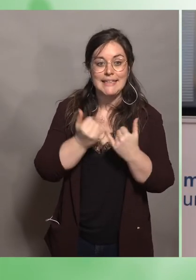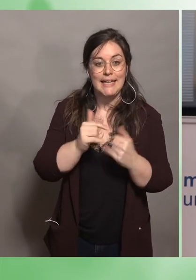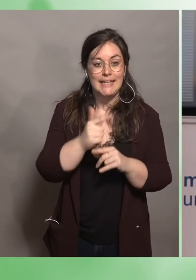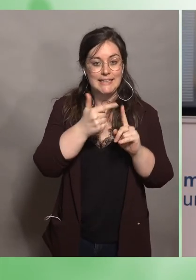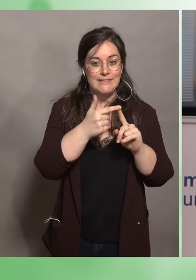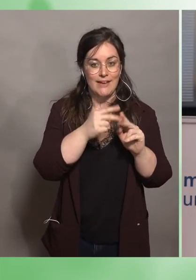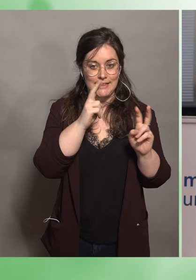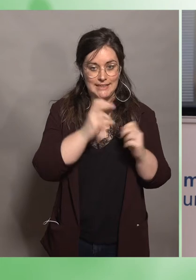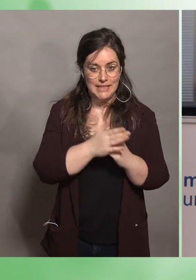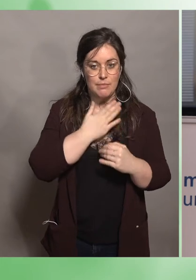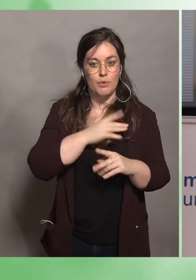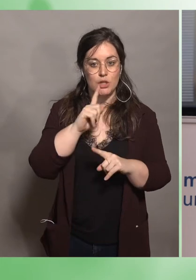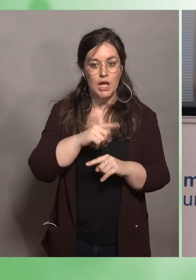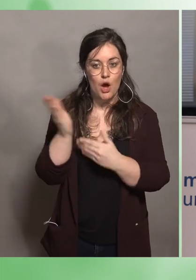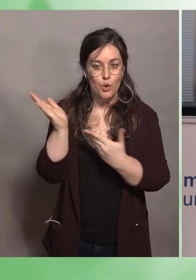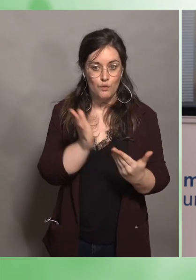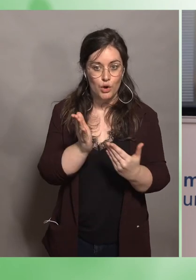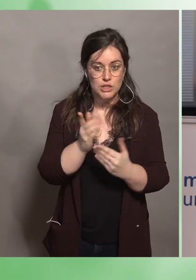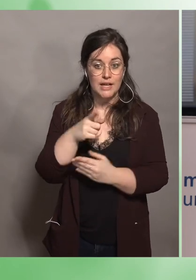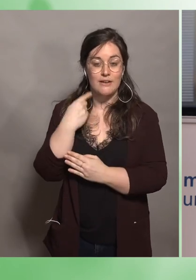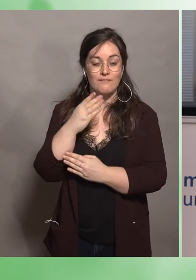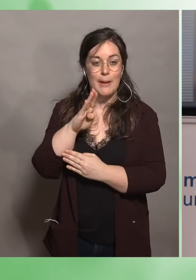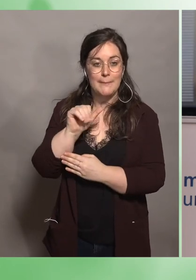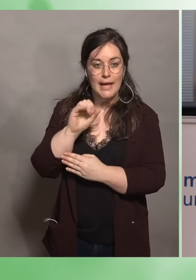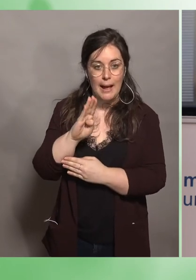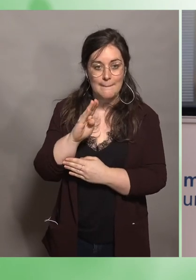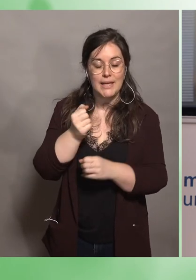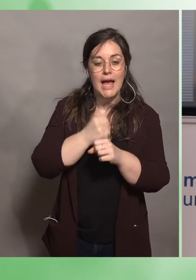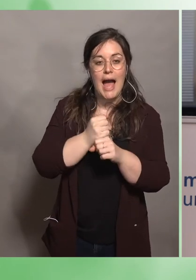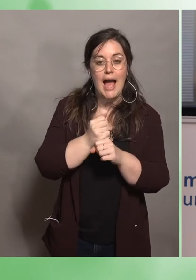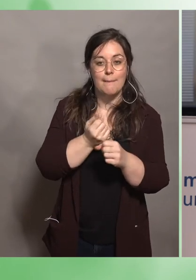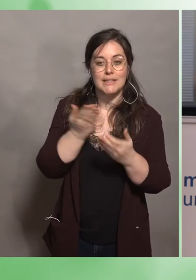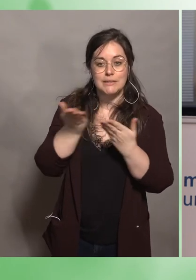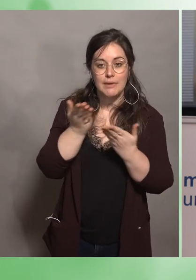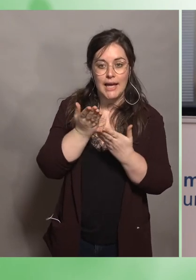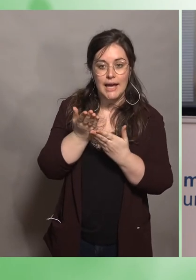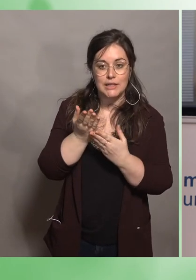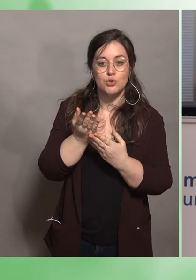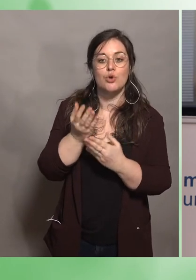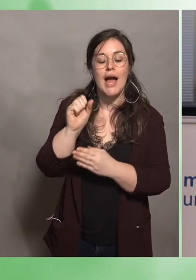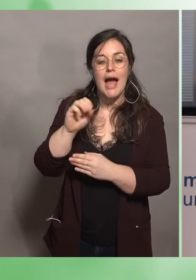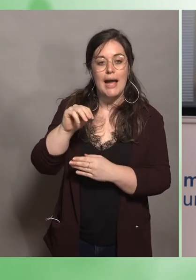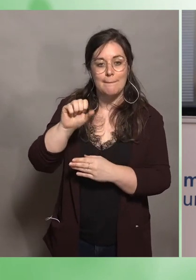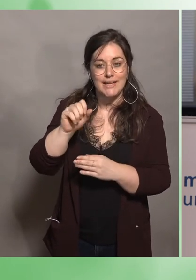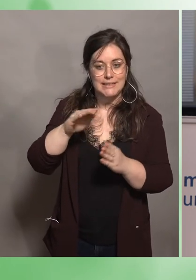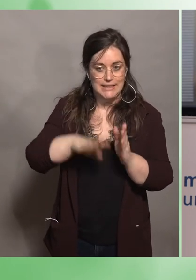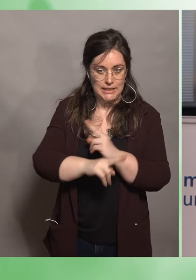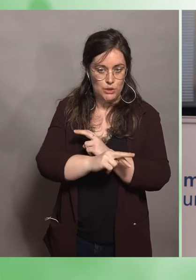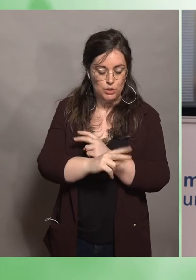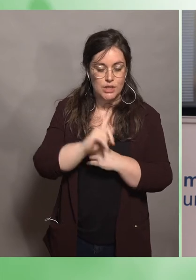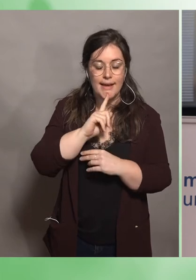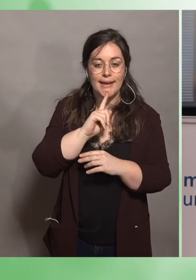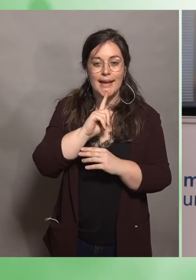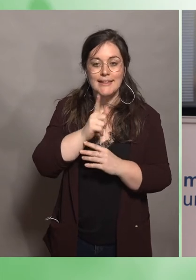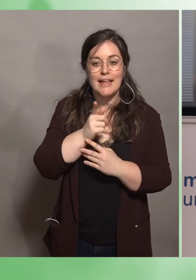vorstellen möchten. Wir als BAB Unternehmensberatung dürfen im Auftrag des Arbeitsmarktservice in Niederösterreich im konkreten Fall Unternehmen dabei